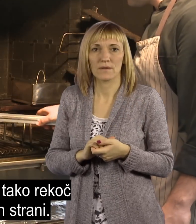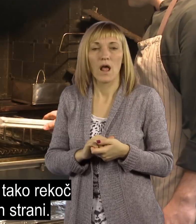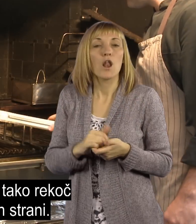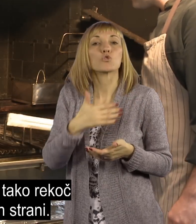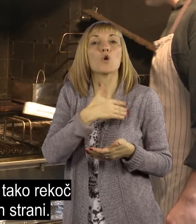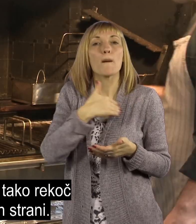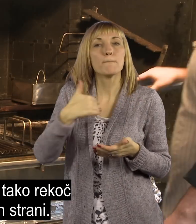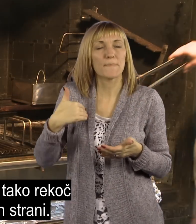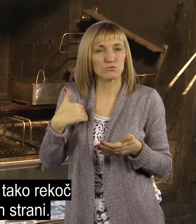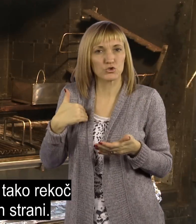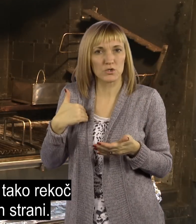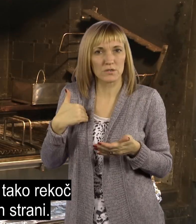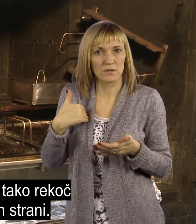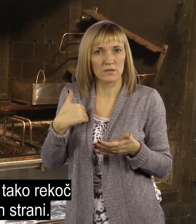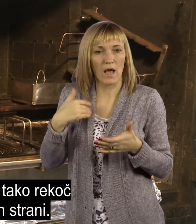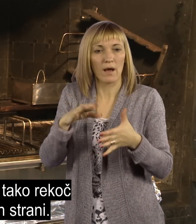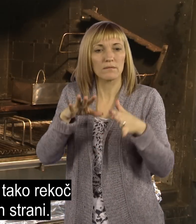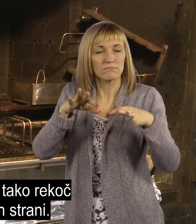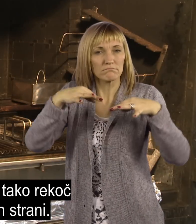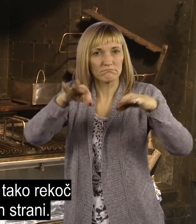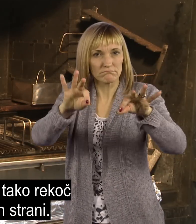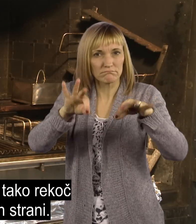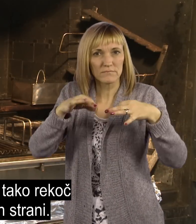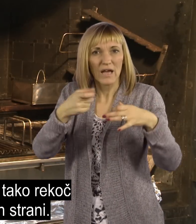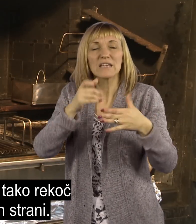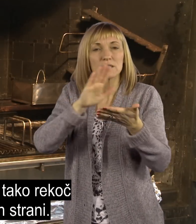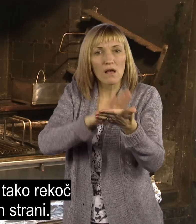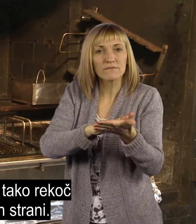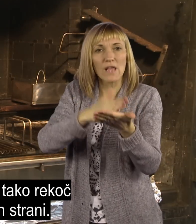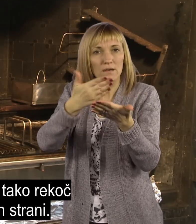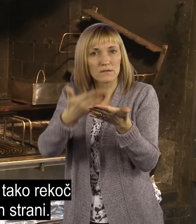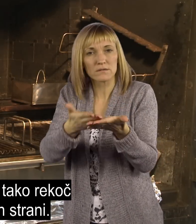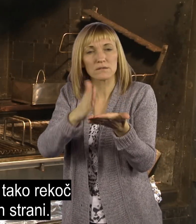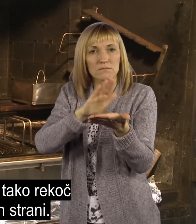Pljučni file popečemo tako rekoč iz vseh